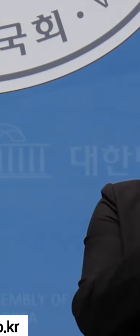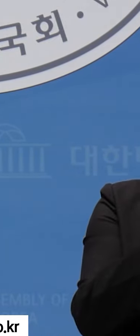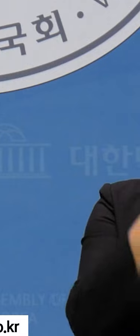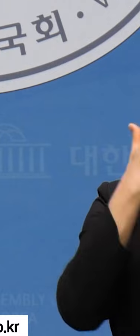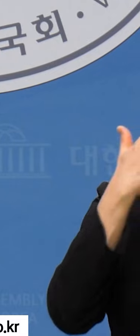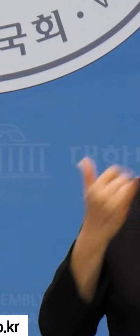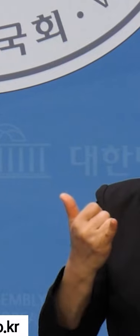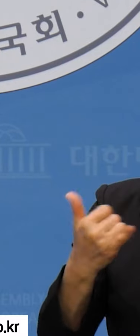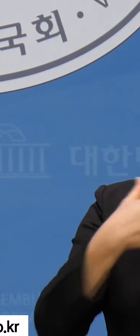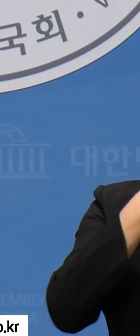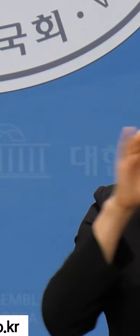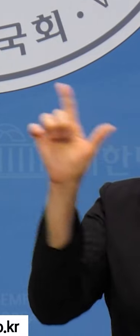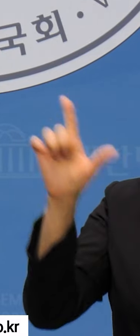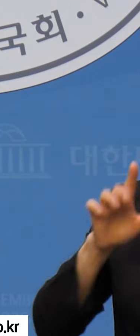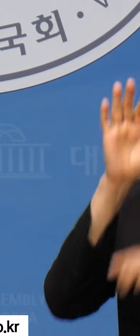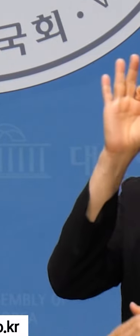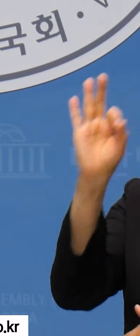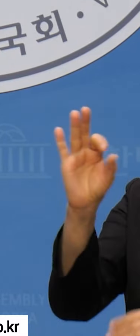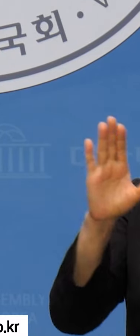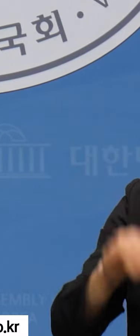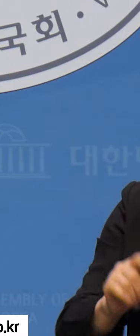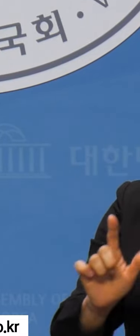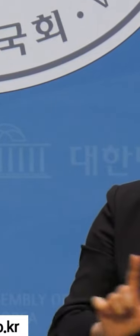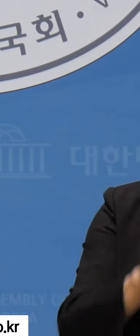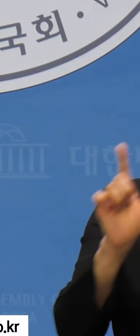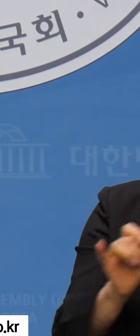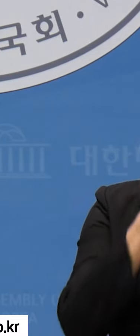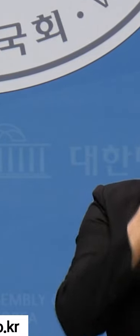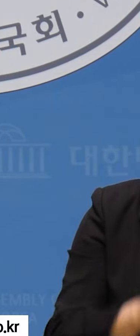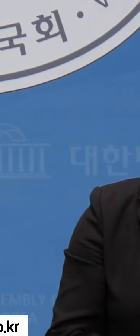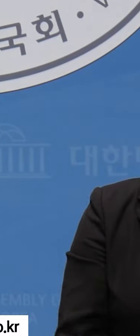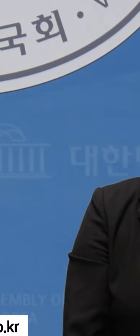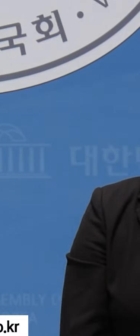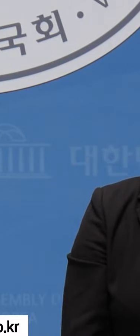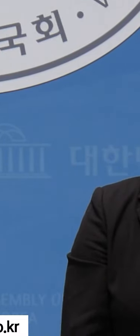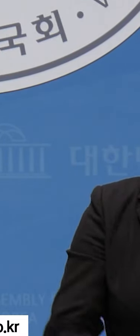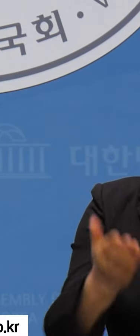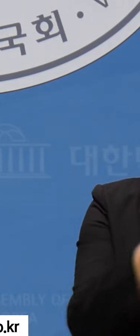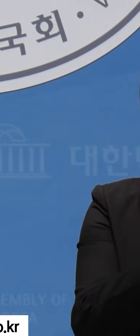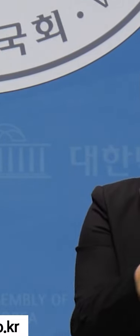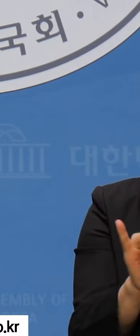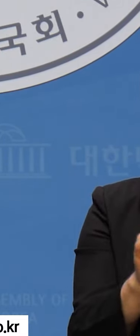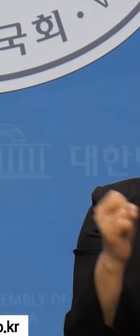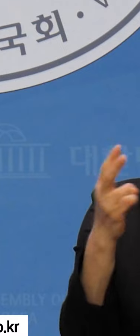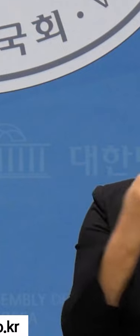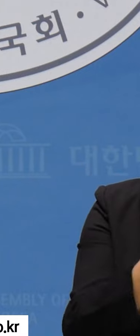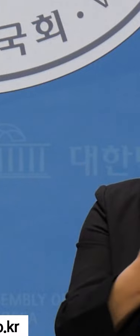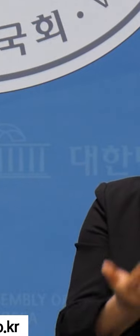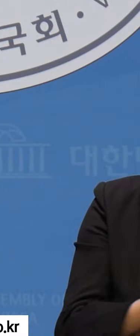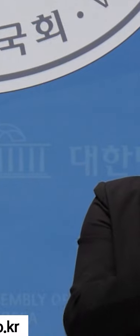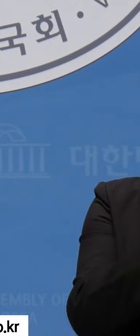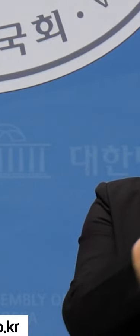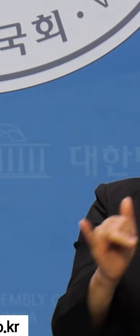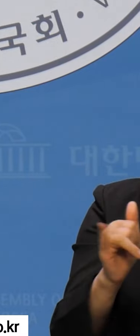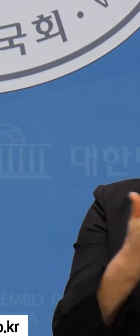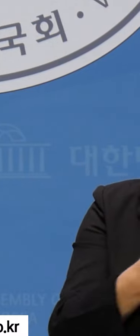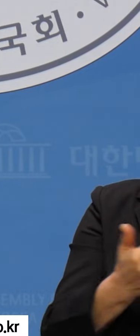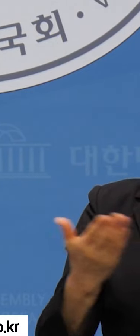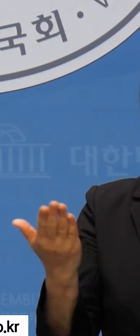부모님이 늙어 가시는 모습을 보고 살고 있습니다 노동자 양육자